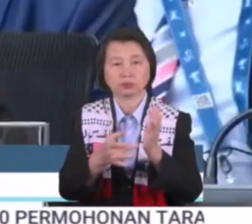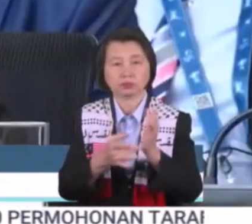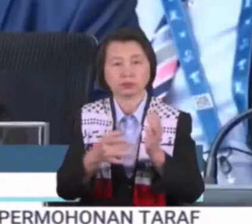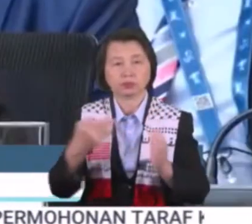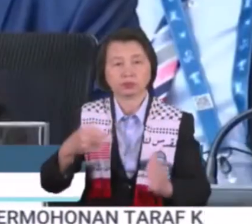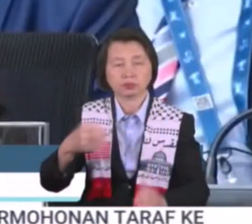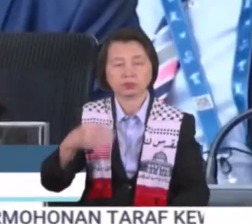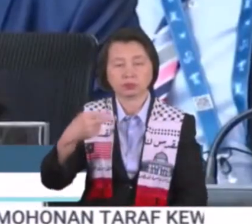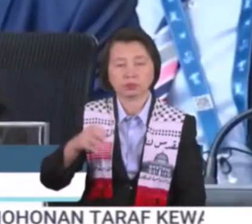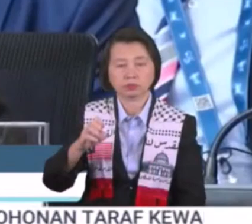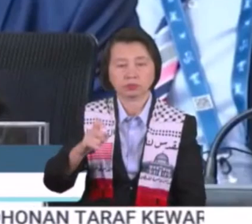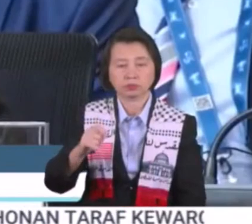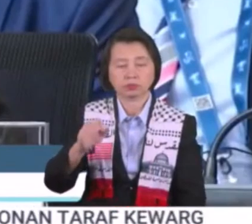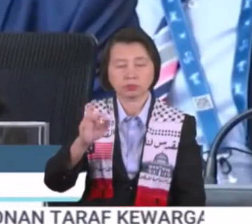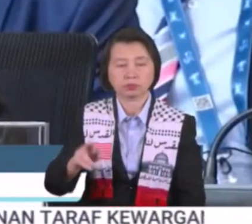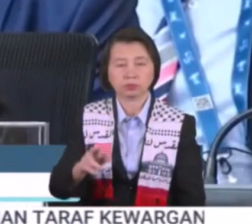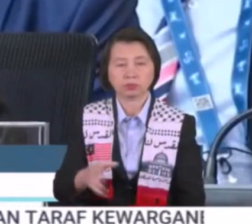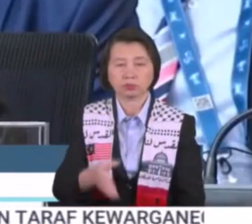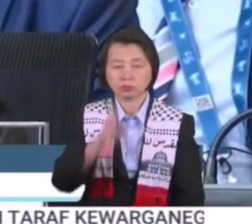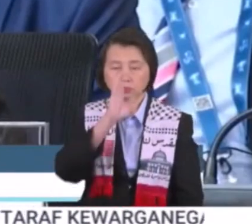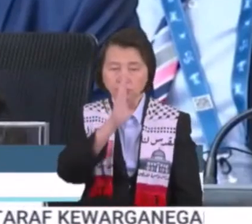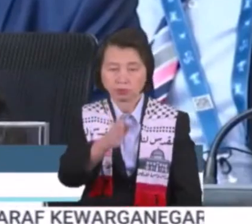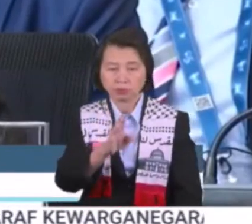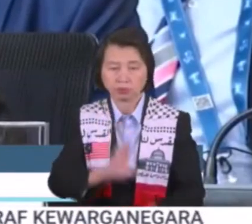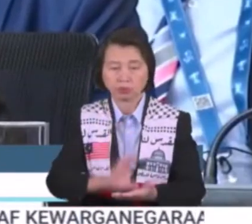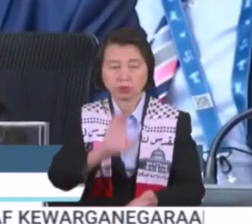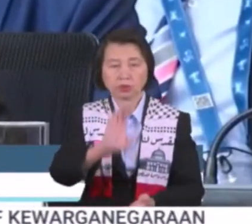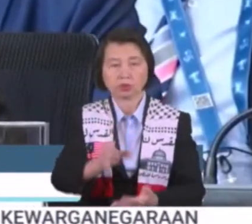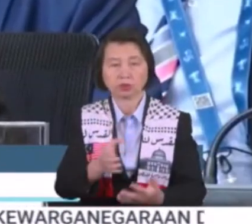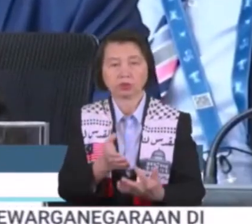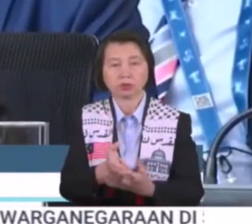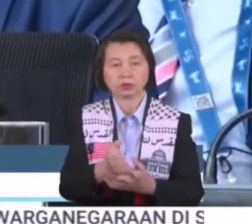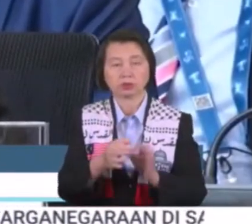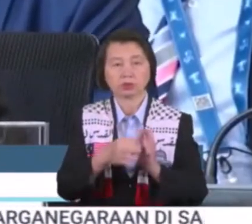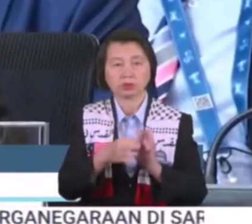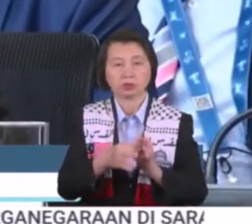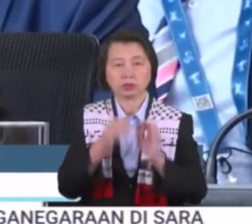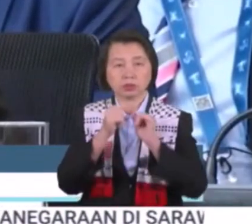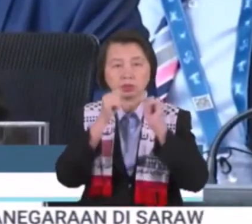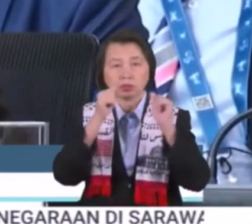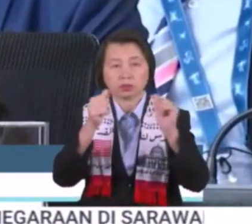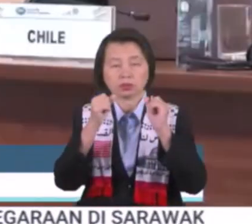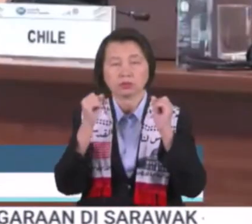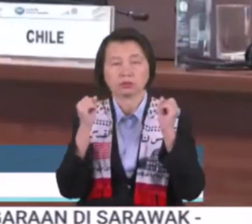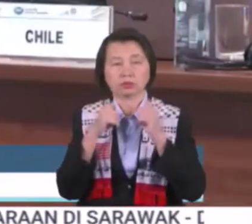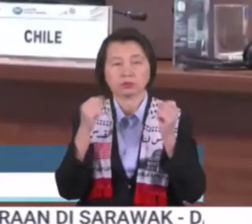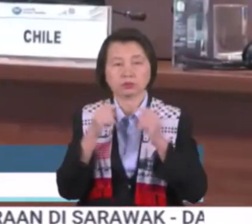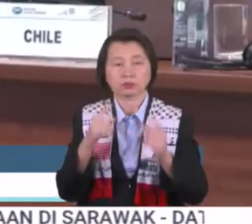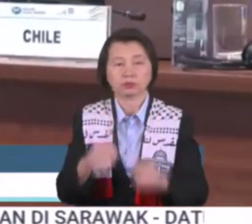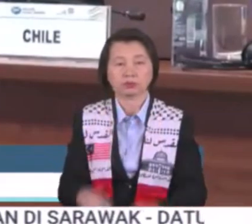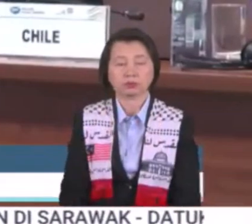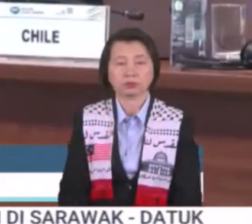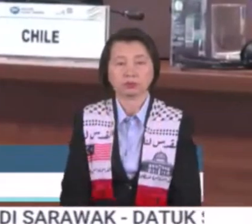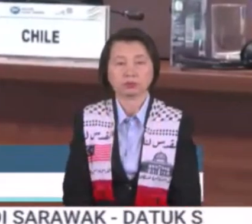Hidrogen HETR. Antara fokusnya pelaburan menerusi kerjasama awam swasta.